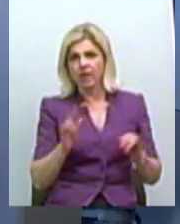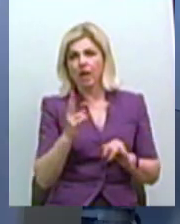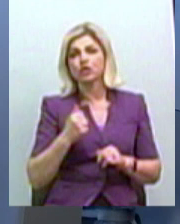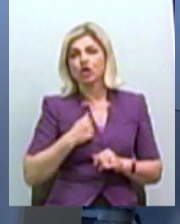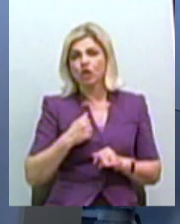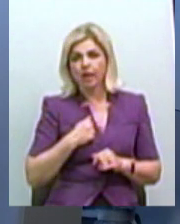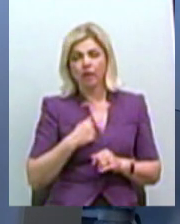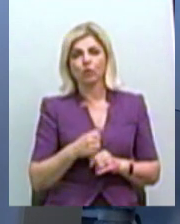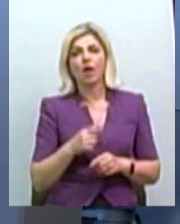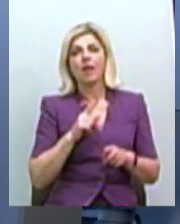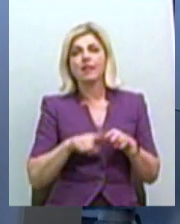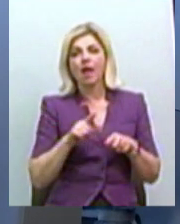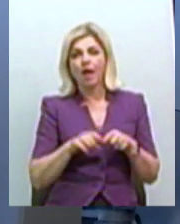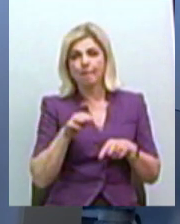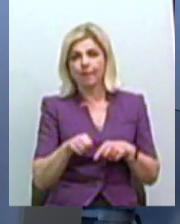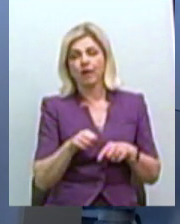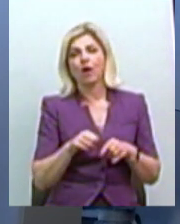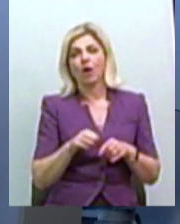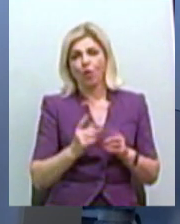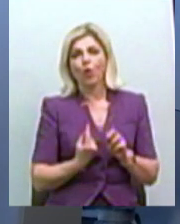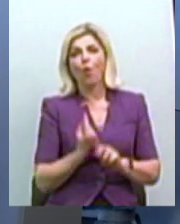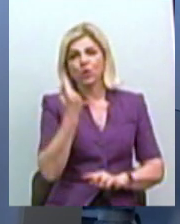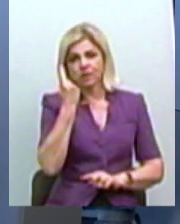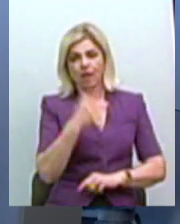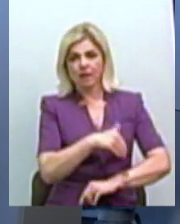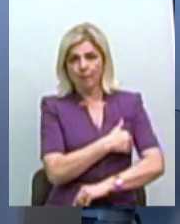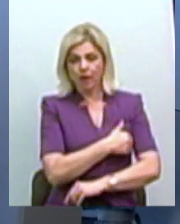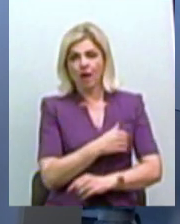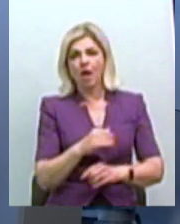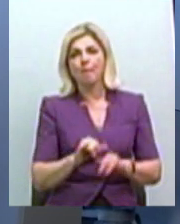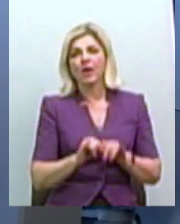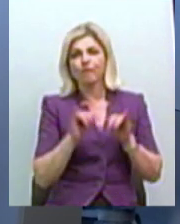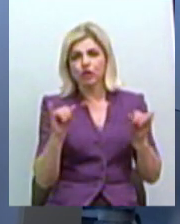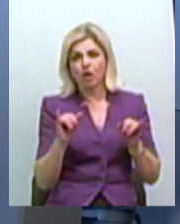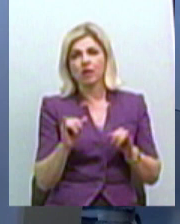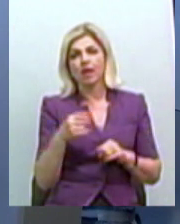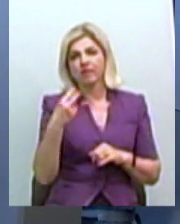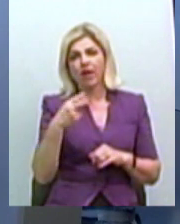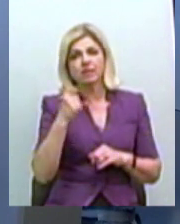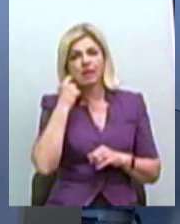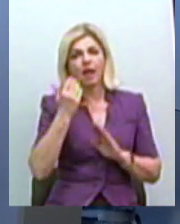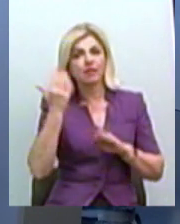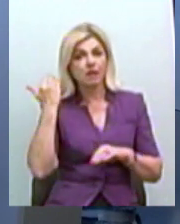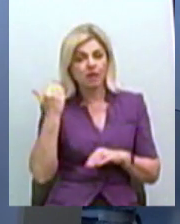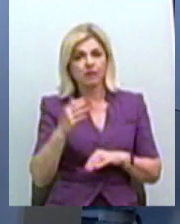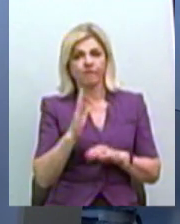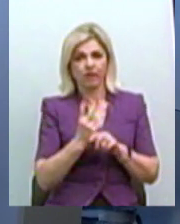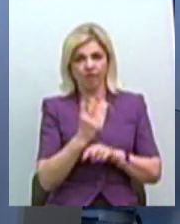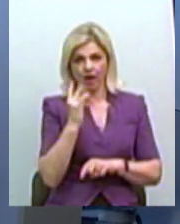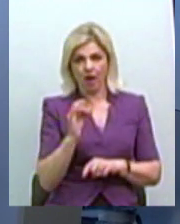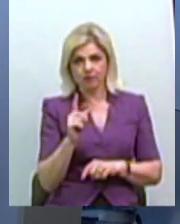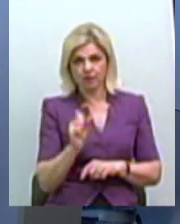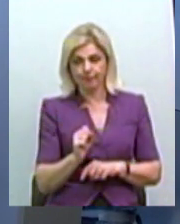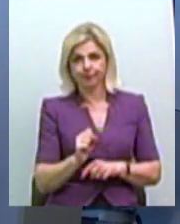коллеги, темпы роста температуры превышают прогнозируемые 20 лет назад в 2 раза. То есть, по сути